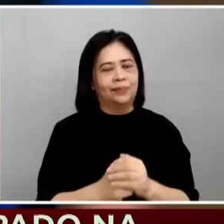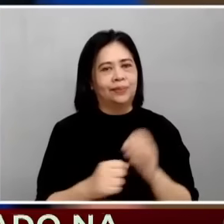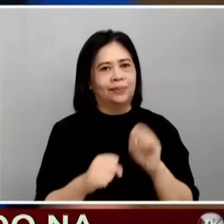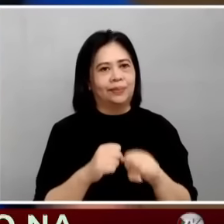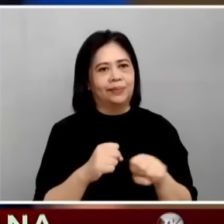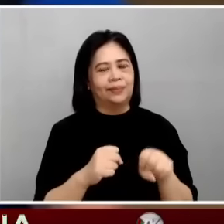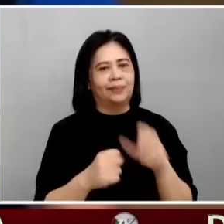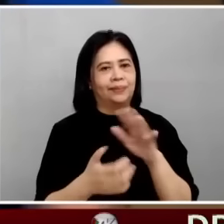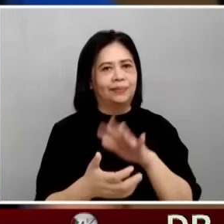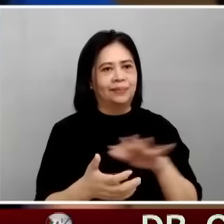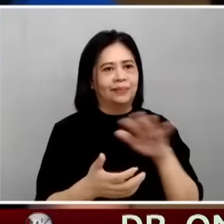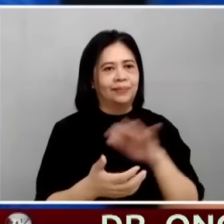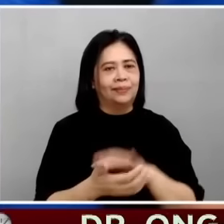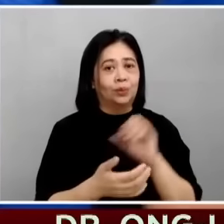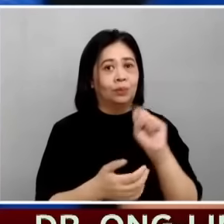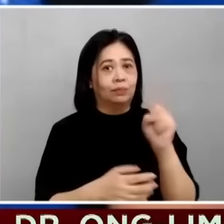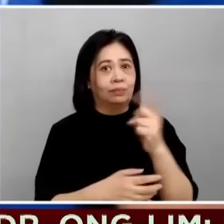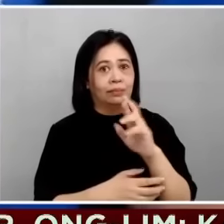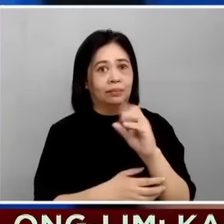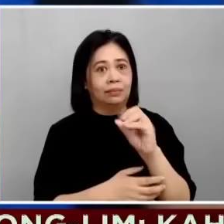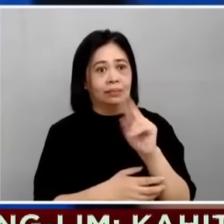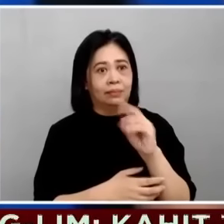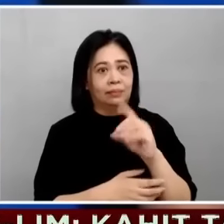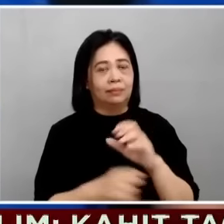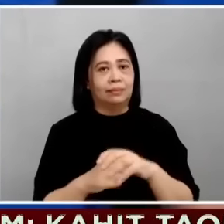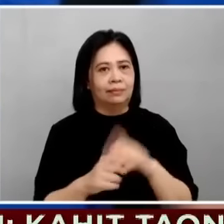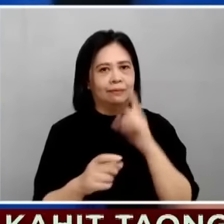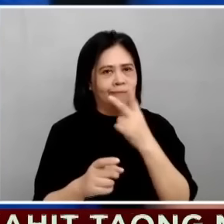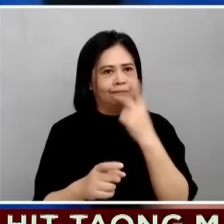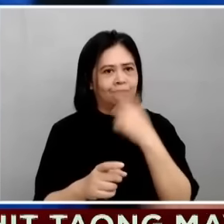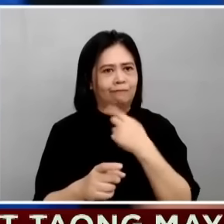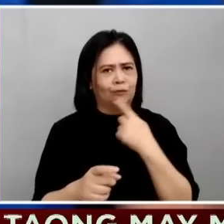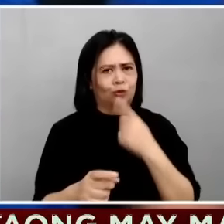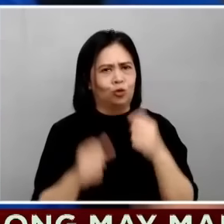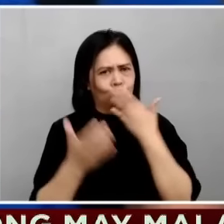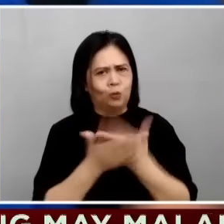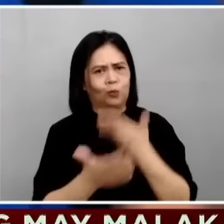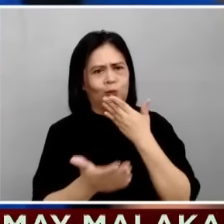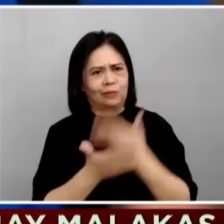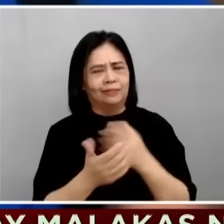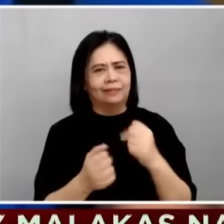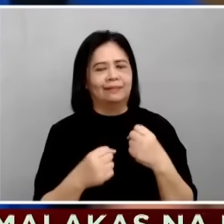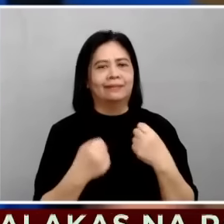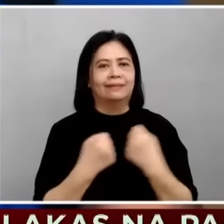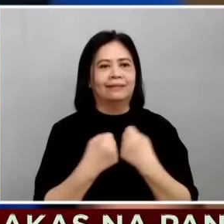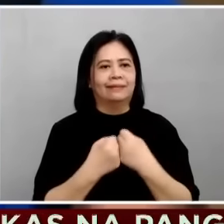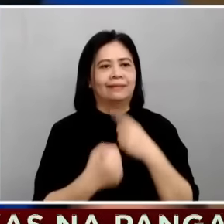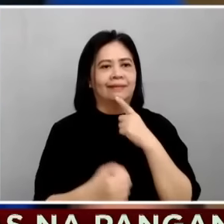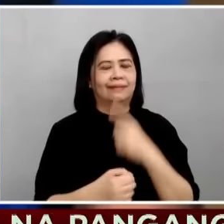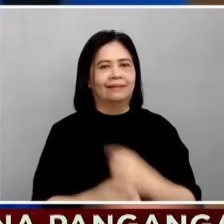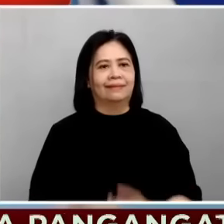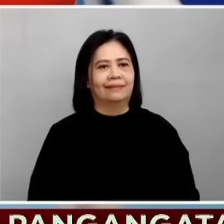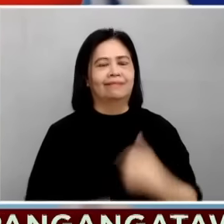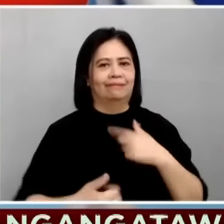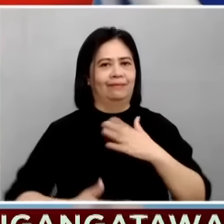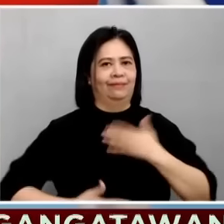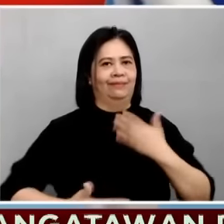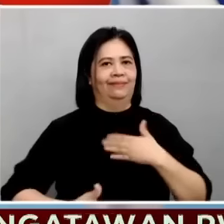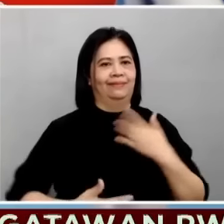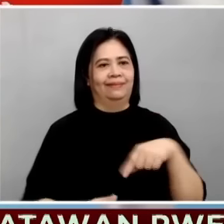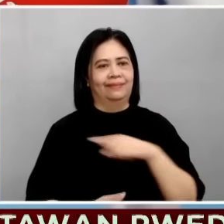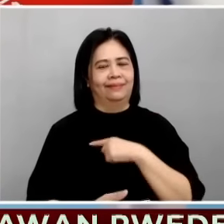niya. Kaya nung first round pa lang, yung nakita ko sa TV, sabi ko, good, yun talaga yung laban, sabi ko yun talaga, kuha-kuha talaga.